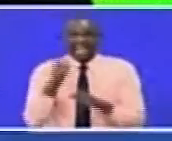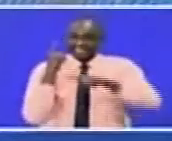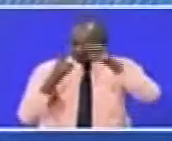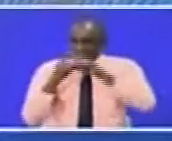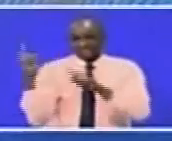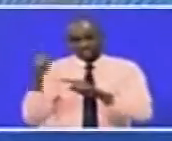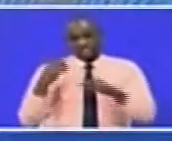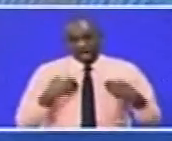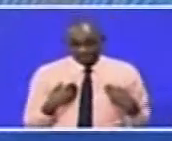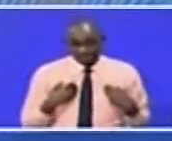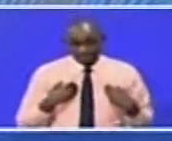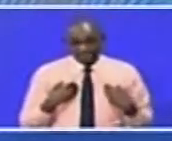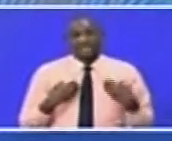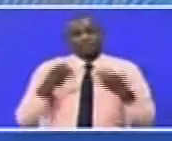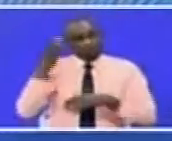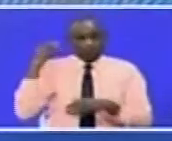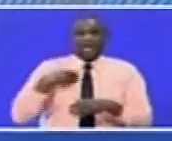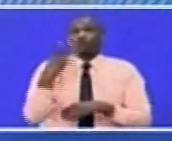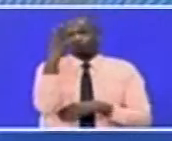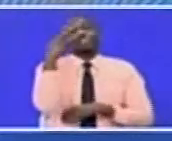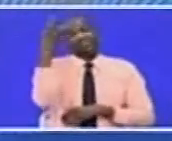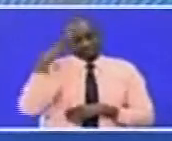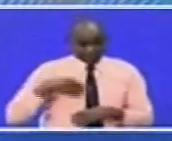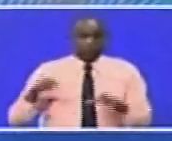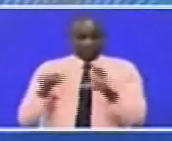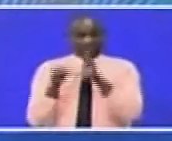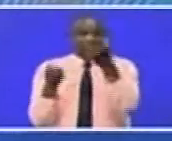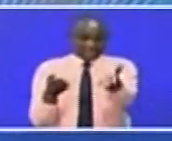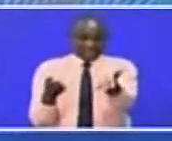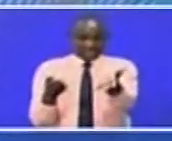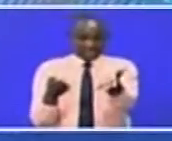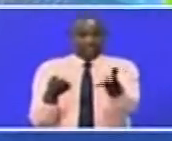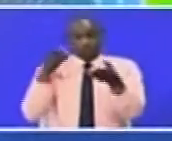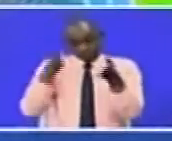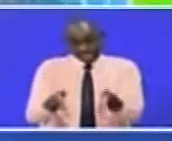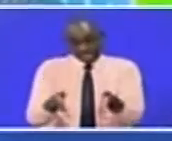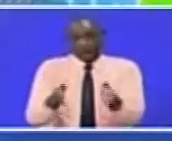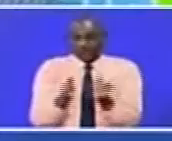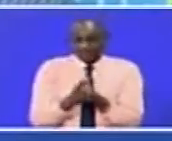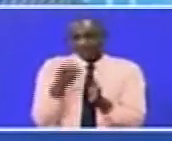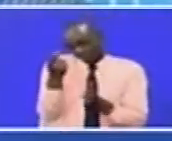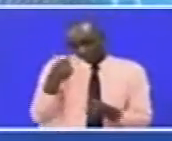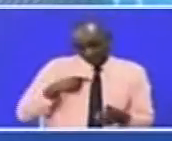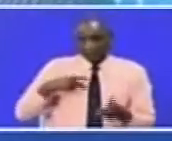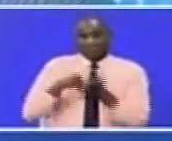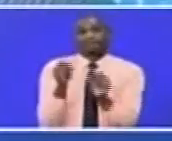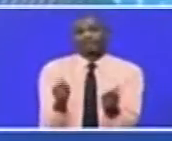everyone. As of now, we had 43 entries as of today. Paid for, we have few guys who have not paid,